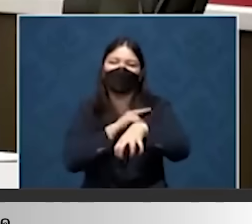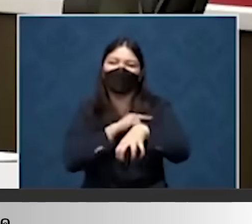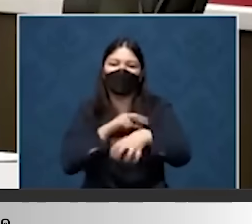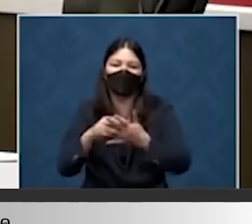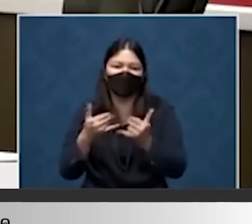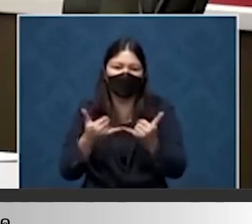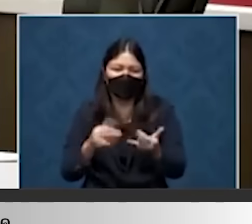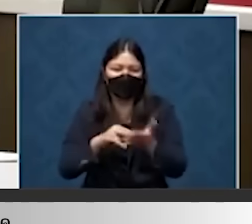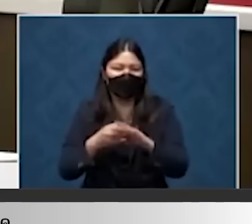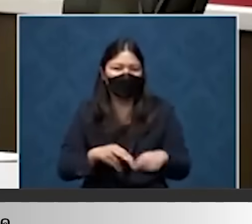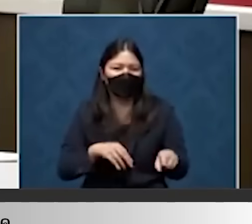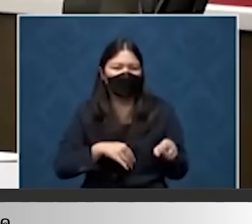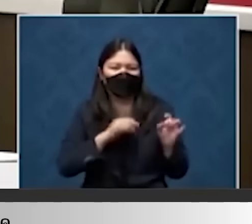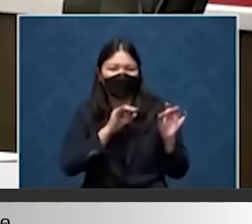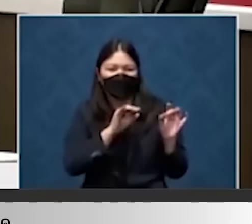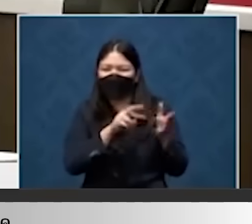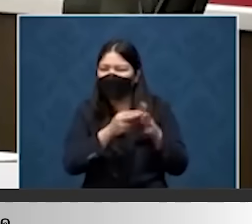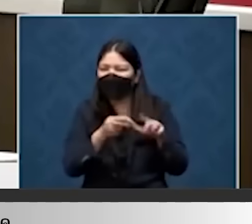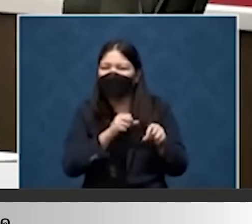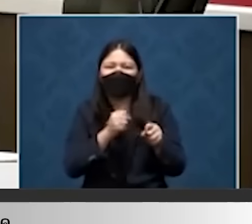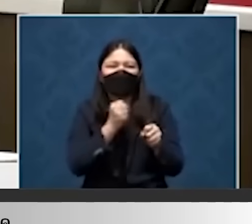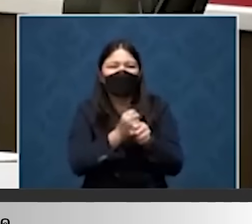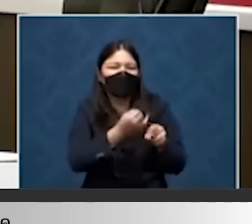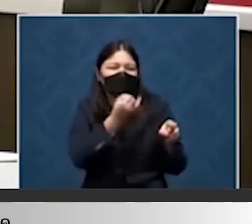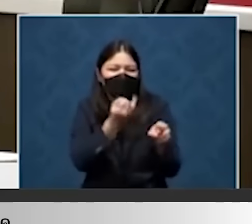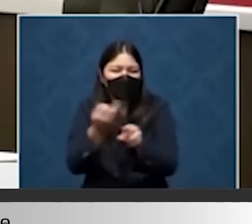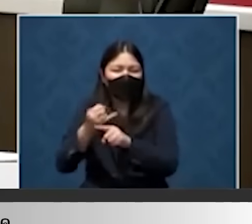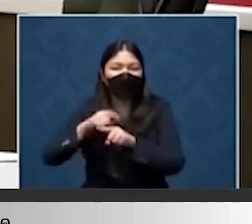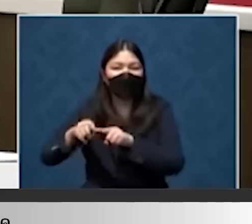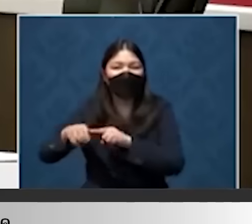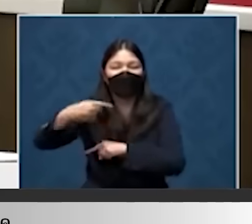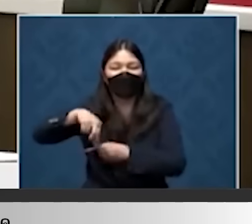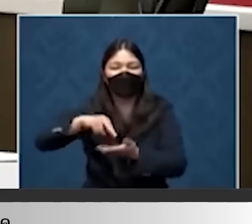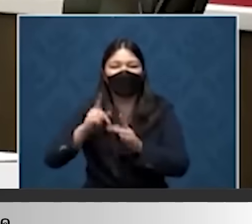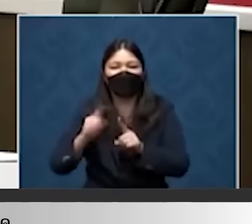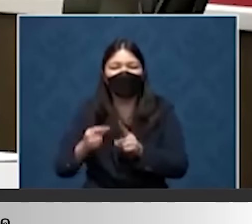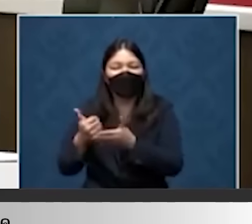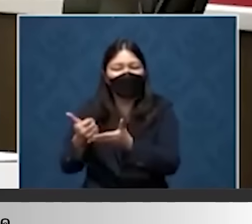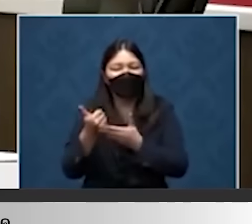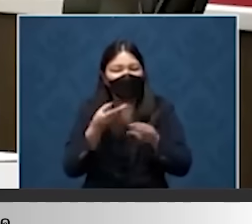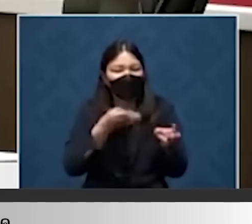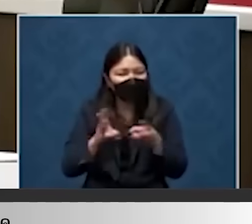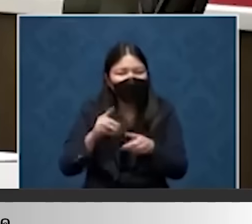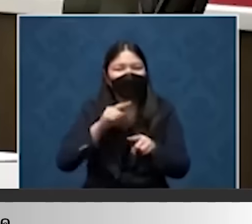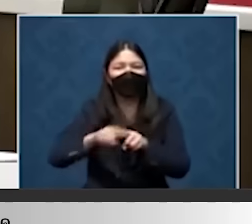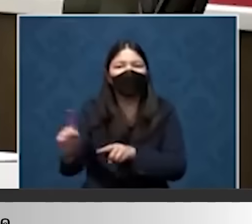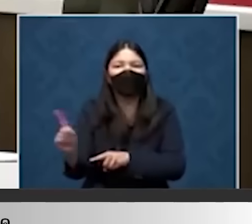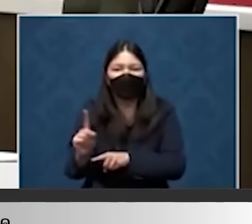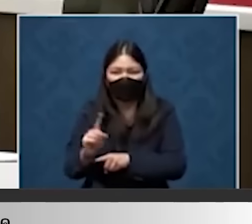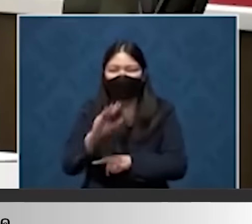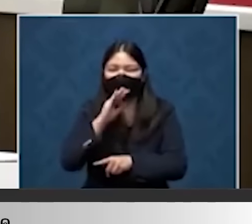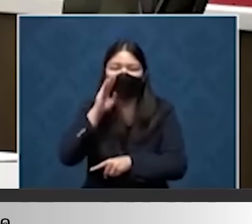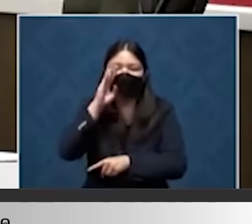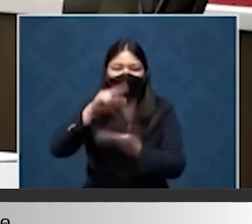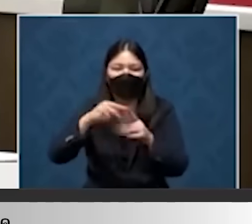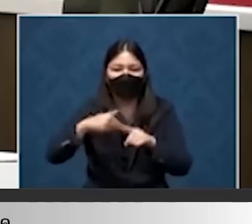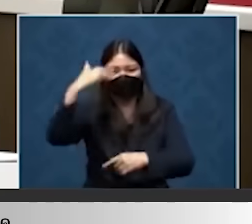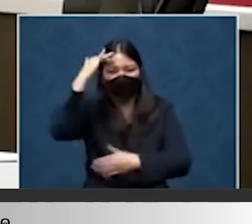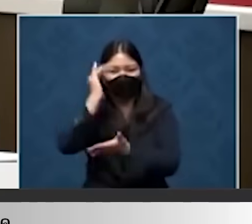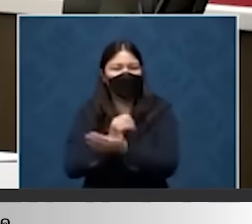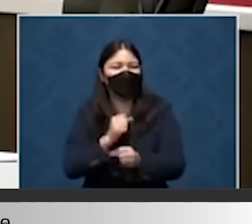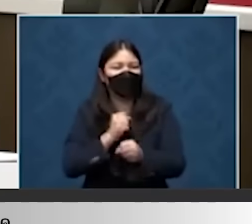นแรงที่เกิดขึ้นกับประชาชนต้องเยียวยาผู้ได้รับบาดเจ็บและหาแนวทางป้องกันไม่ให้เกิดการใช้ความรุนแรงจากเจ้าหน้า